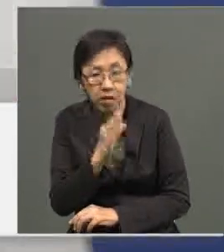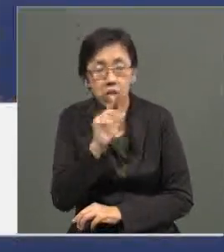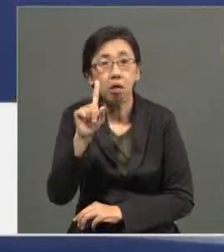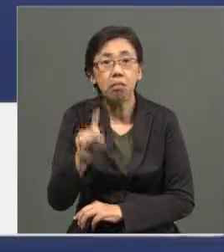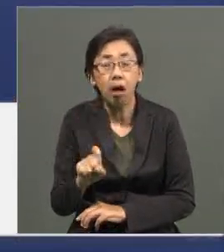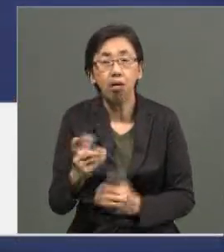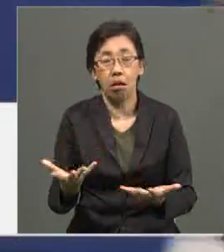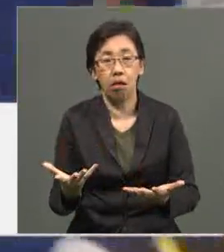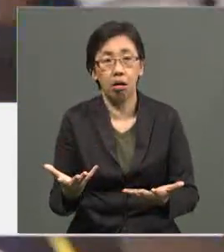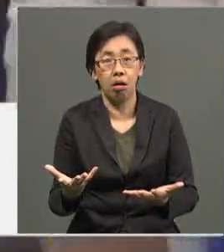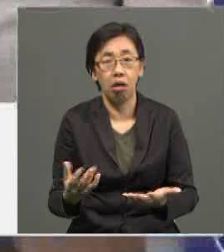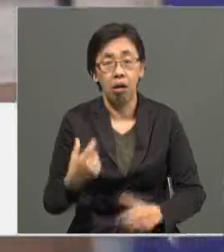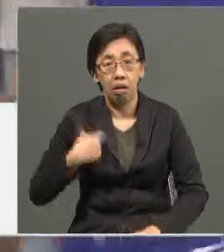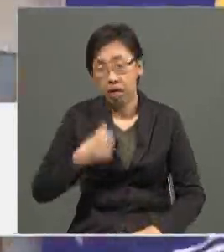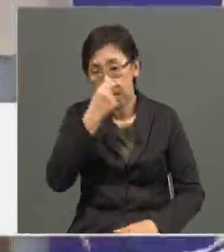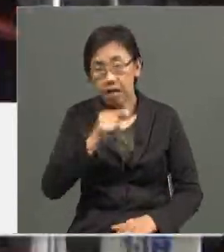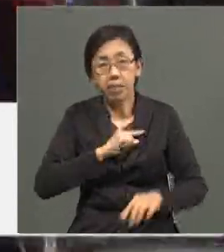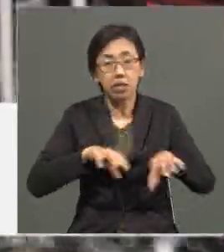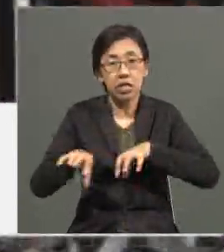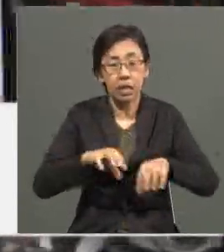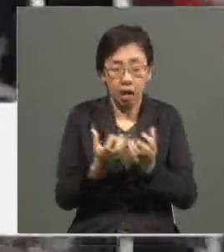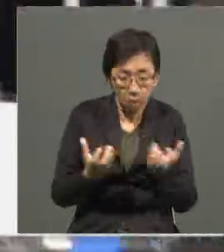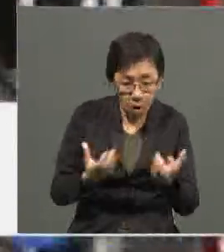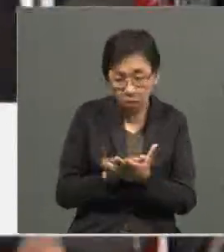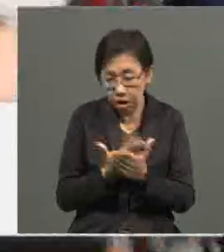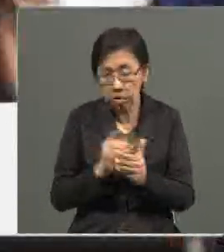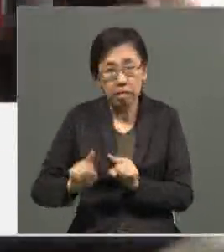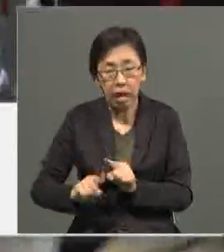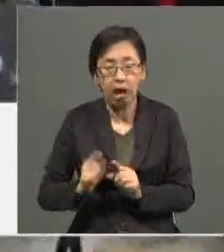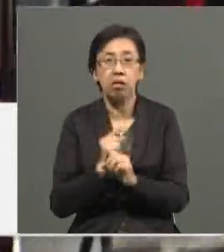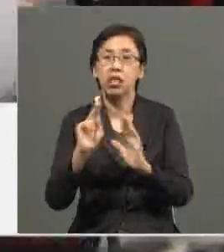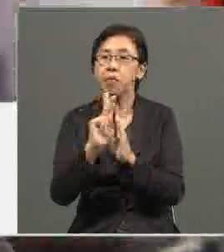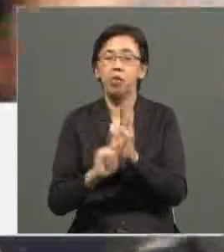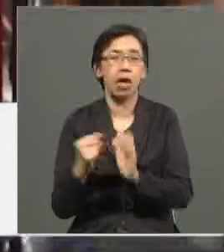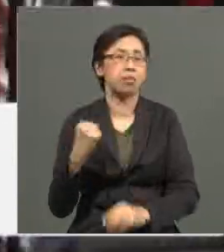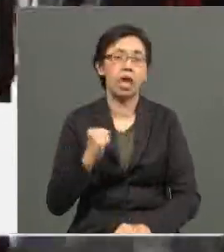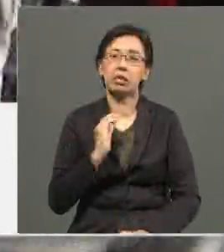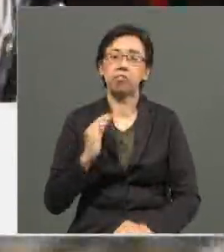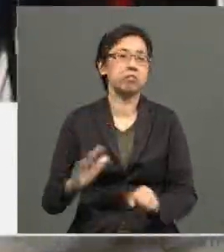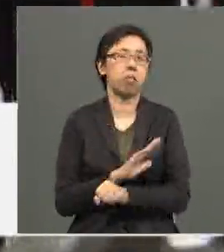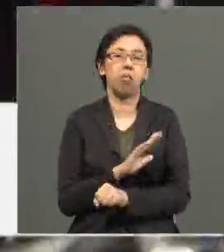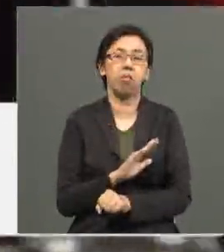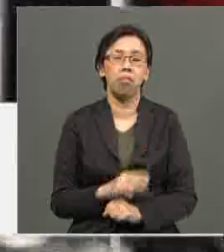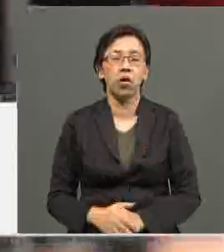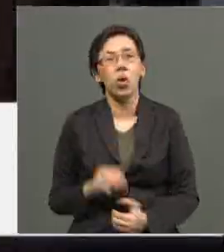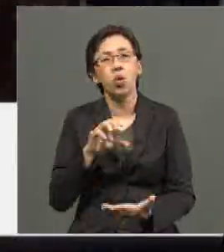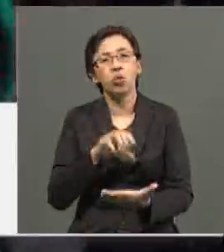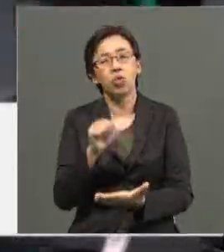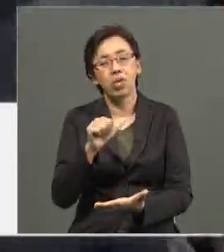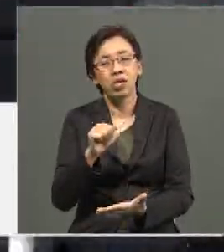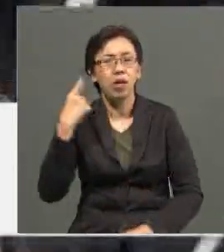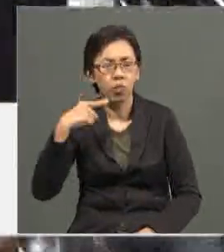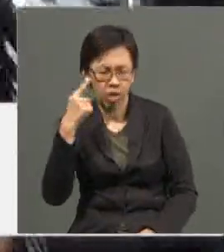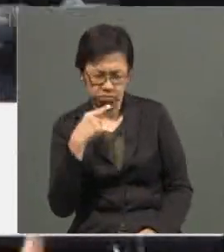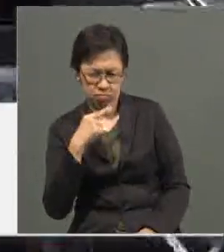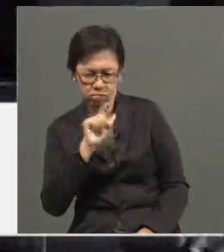เสียชีวิตไปแล้วทนายตั้มเป็นผู้จัดการมรดกตามกฎหมายคุณสนธิบอกมีอำนาจเด็ดขาดแต่เพียงผู้เดียวเลยนะแต่โชคดีที่เจ๊อ้อยเนี่ยเข